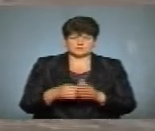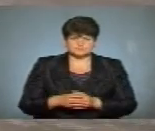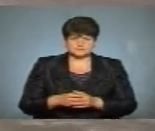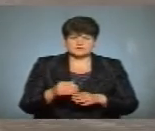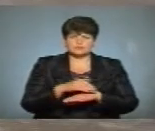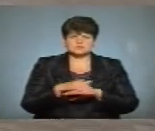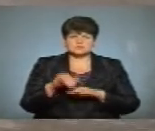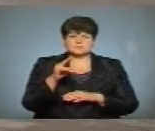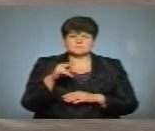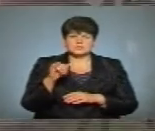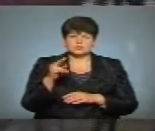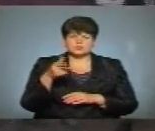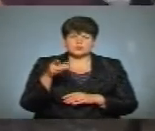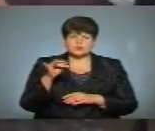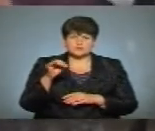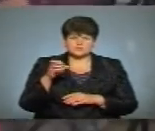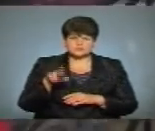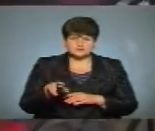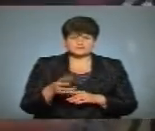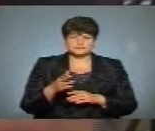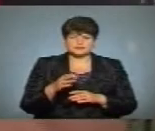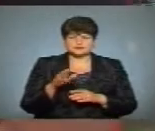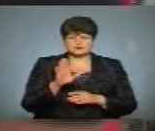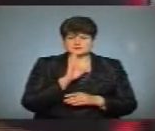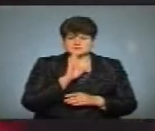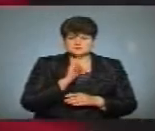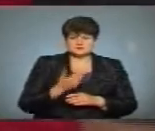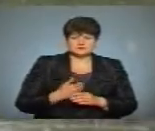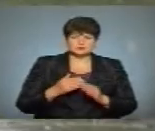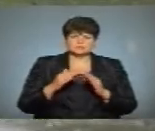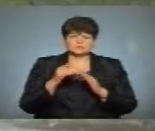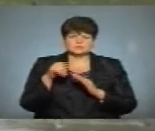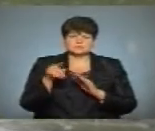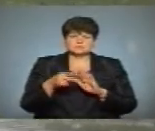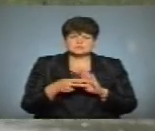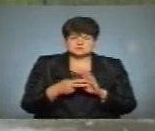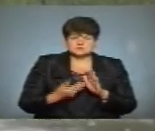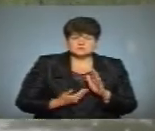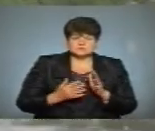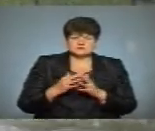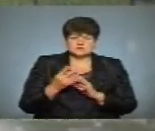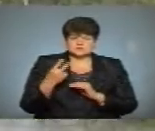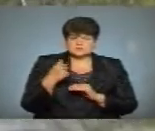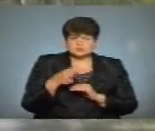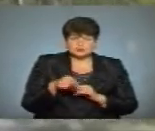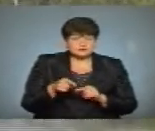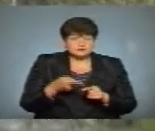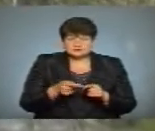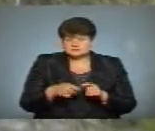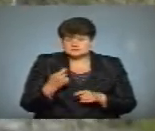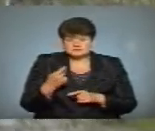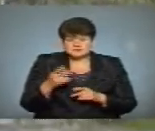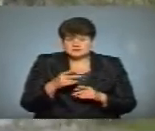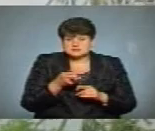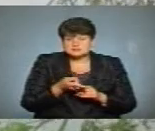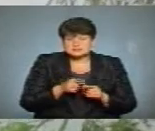вулиця Підгородня у місті Монастириська. Олена Кавулич мешкає у будинку номер 7. Розповідає, живе у селі 20 років. Такої шкоди за цей час